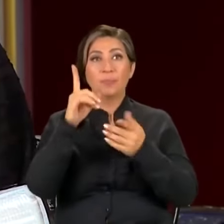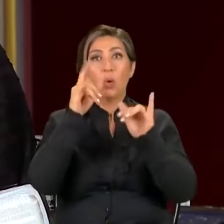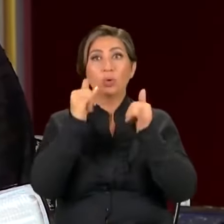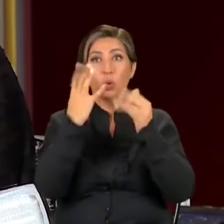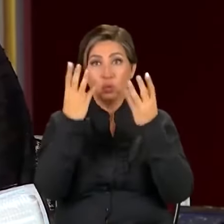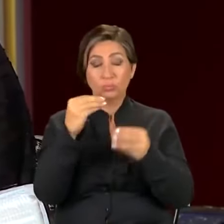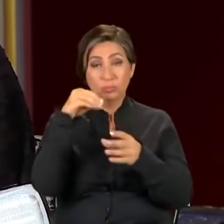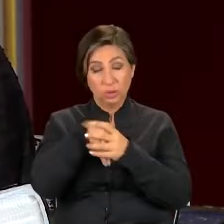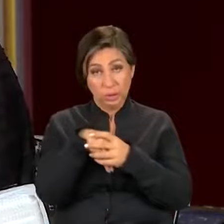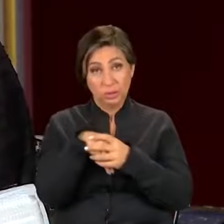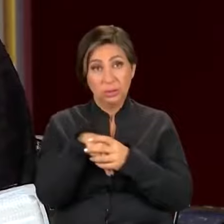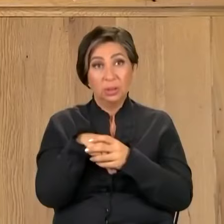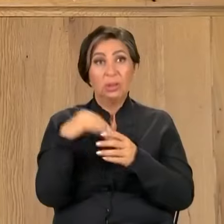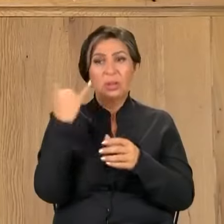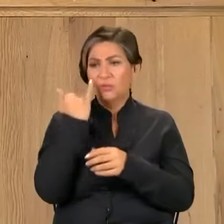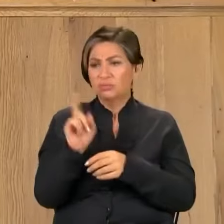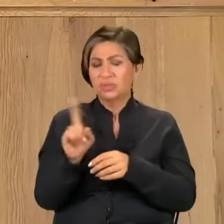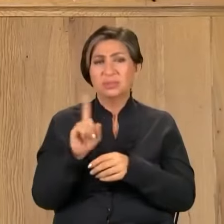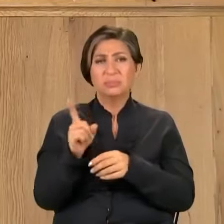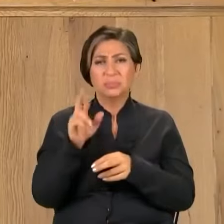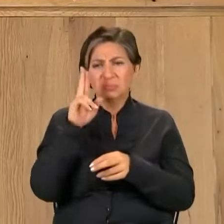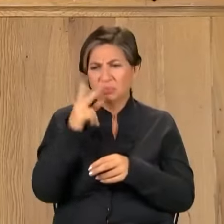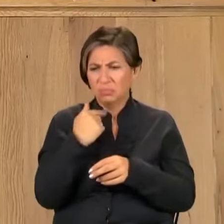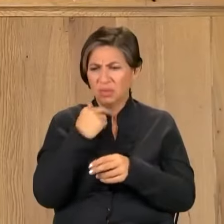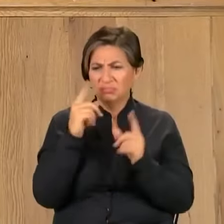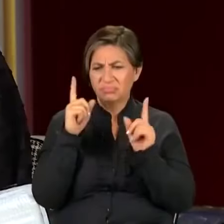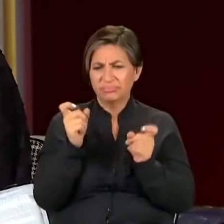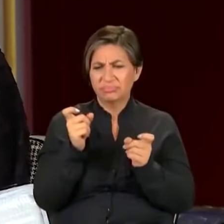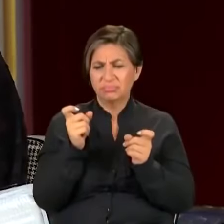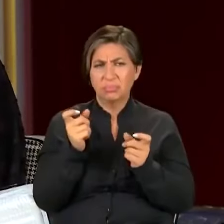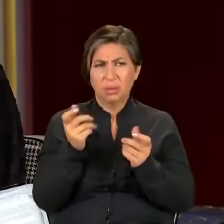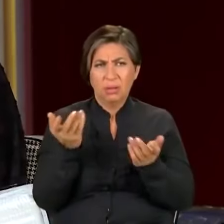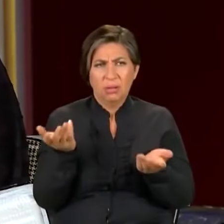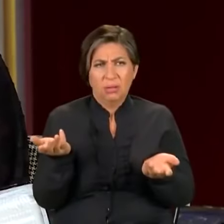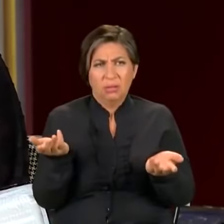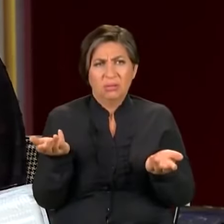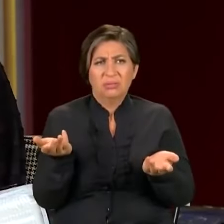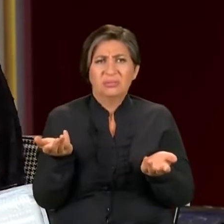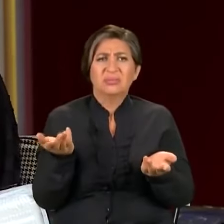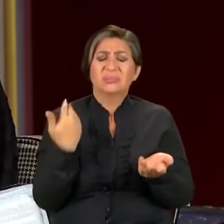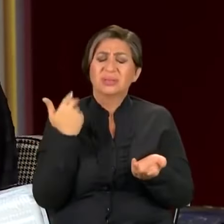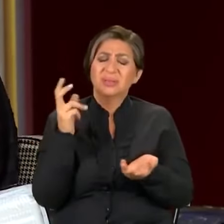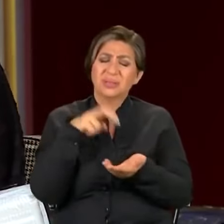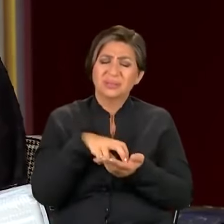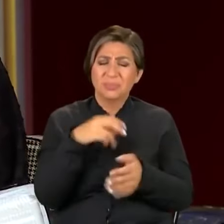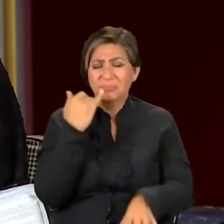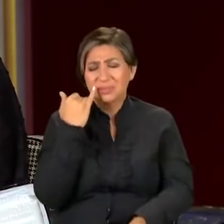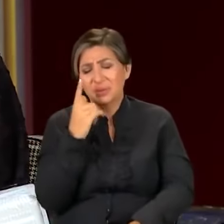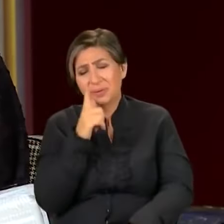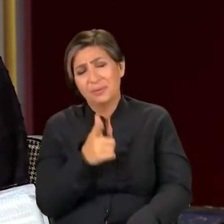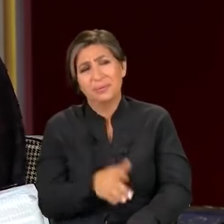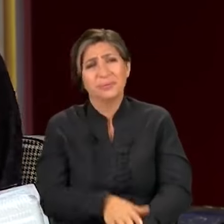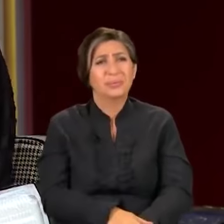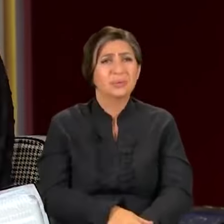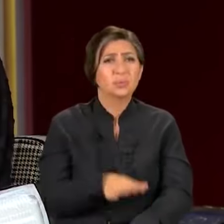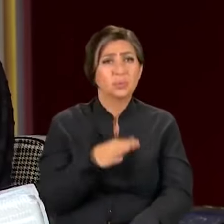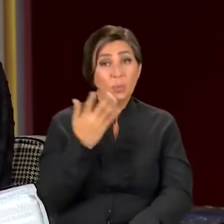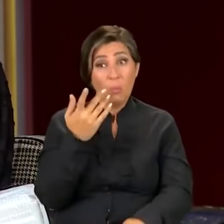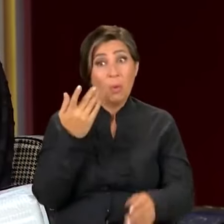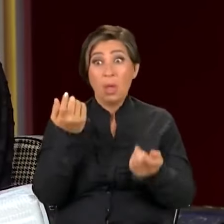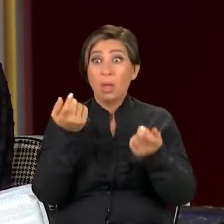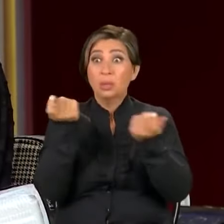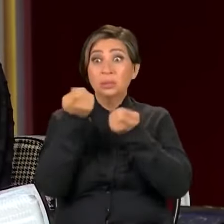olduğum için telefonum çaldı ve tanımadığım bir numara. Ay dedim, şimdi kalkacağım da bakacağım da. Sonra dedim ki